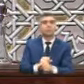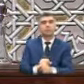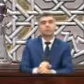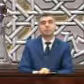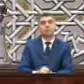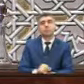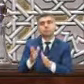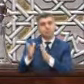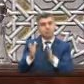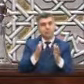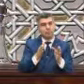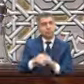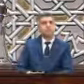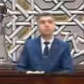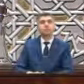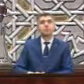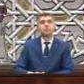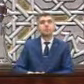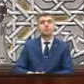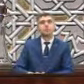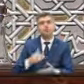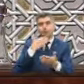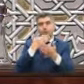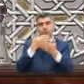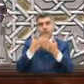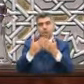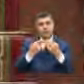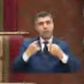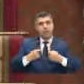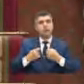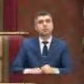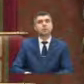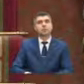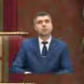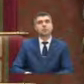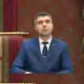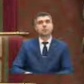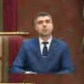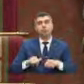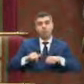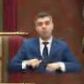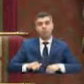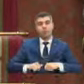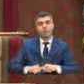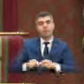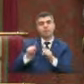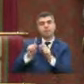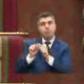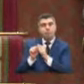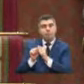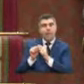مشكورا السيد نائب، تفضل. شكرا السيد الرئيس. السيد الوزير، بعد المؤسسات